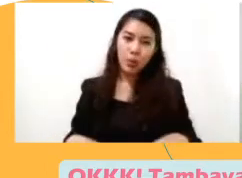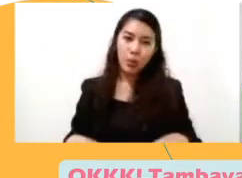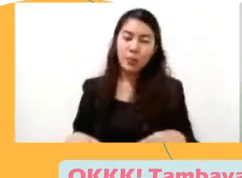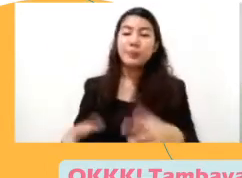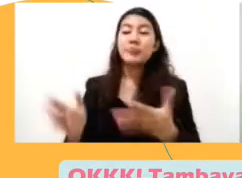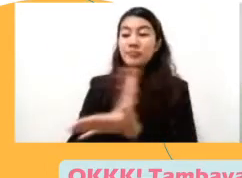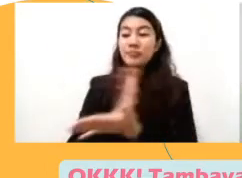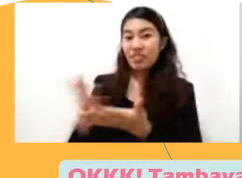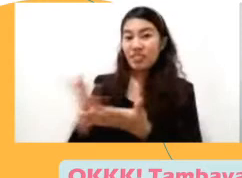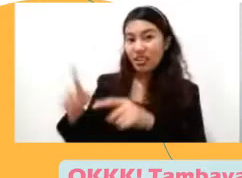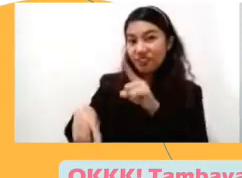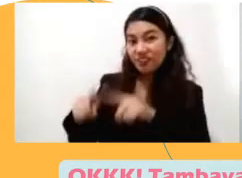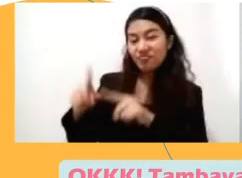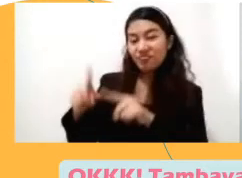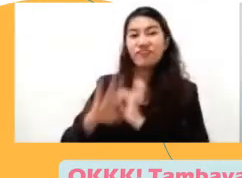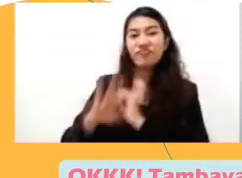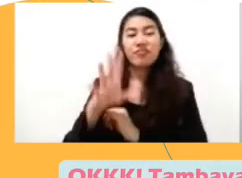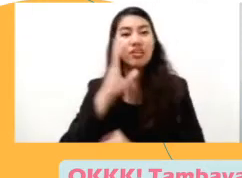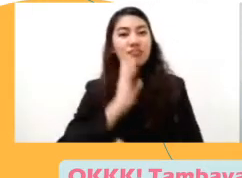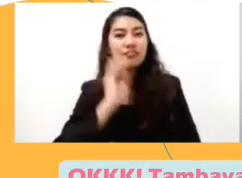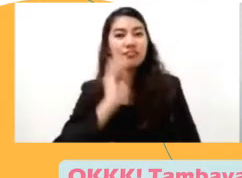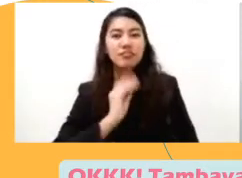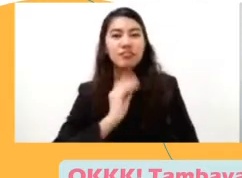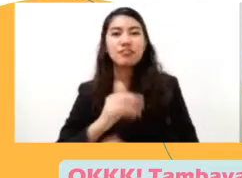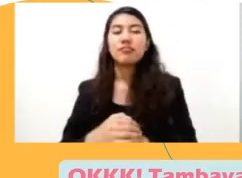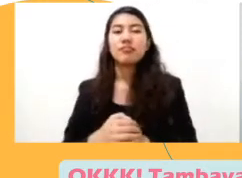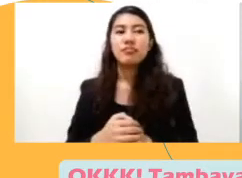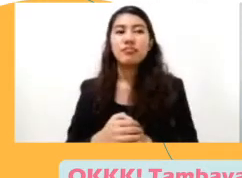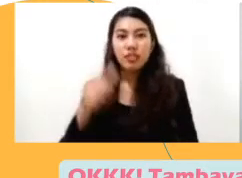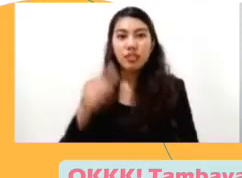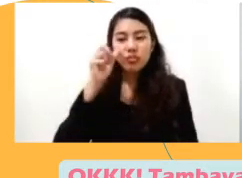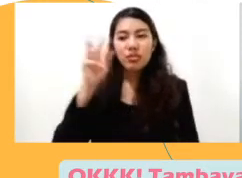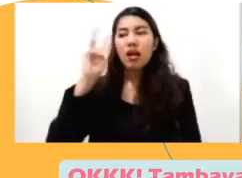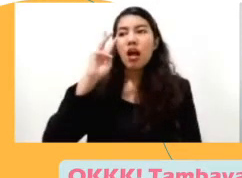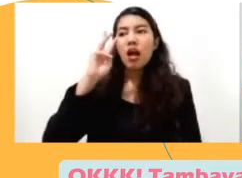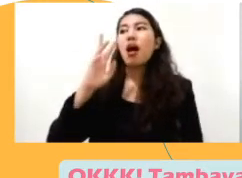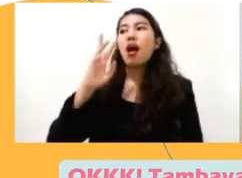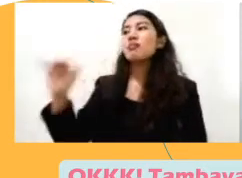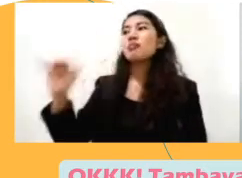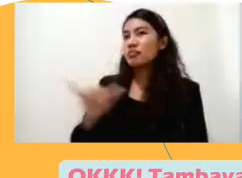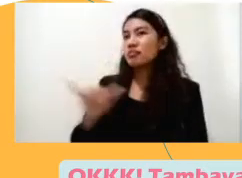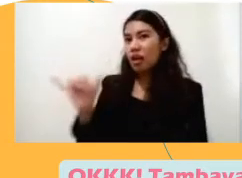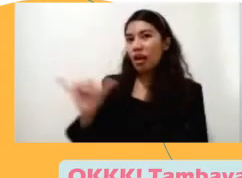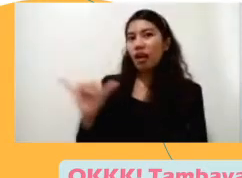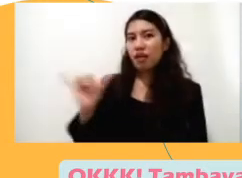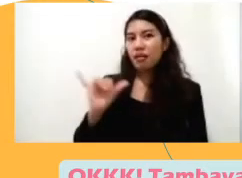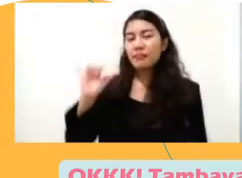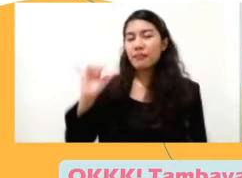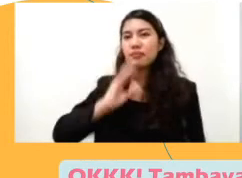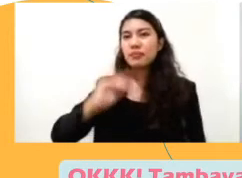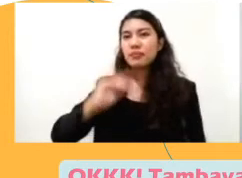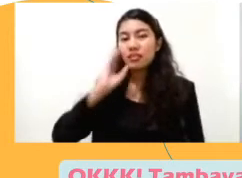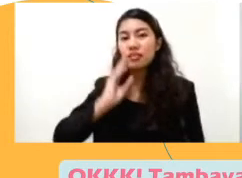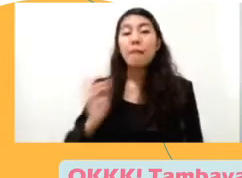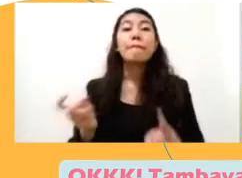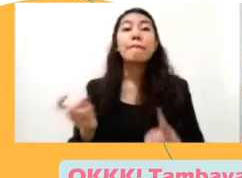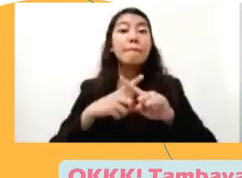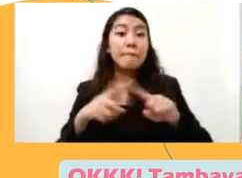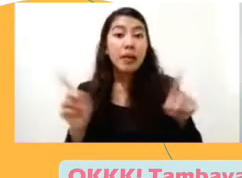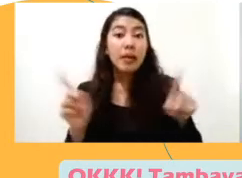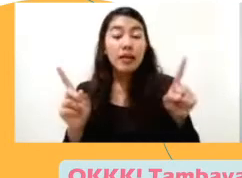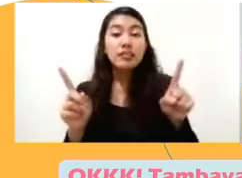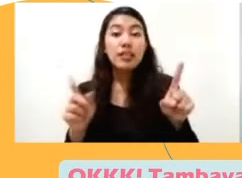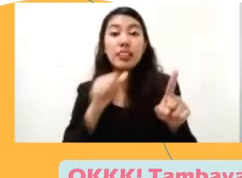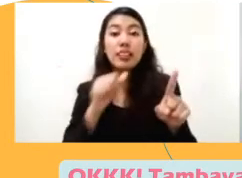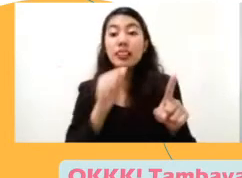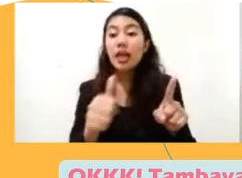iyong pinagdadaanan. And nalaman mo na, uy, pares pala kami ng experience. Pero sana, hindi doon